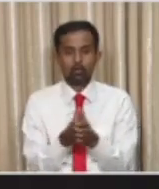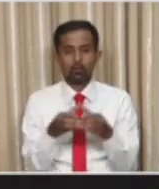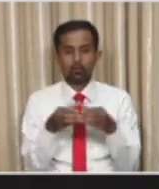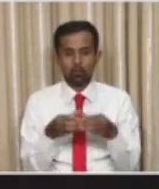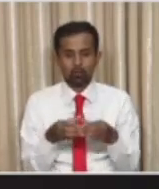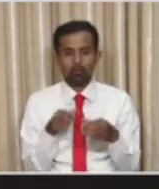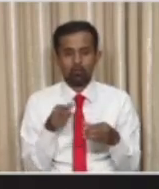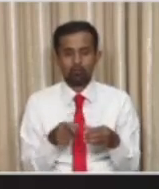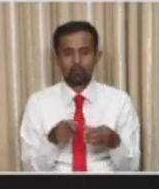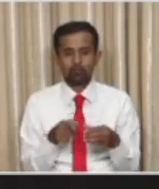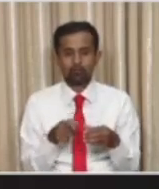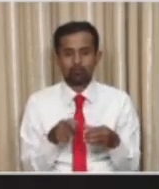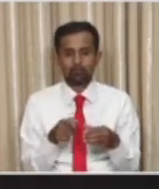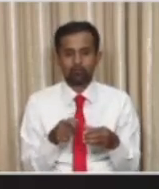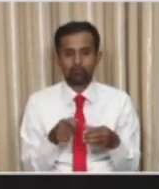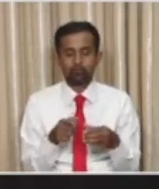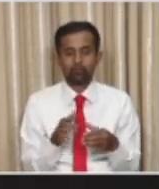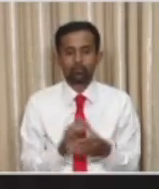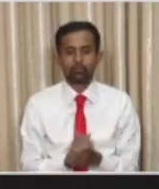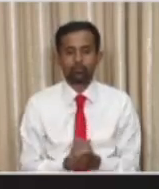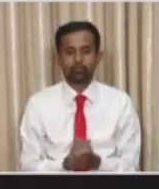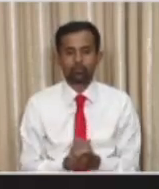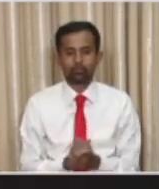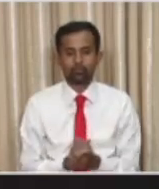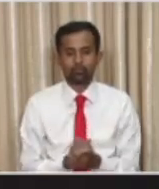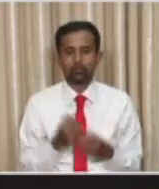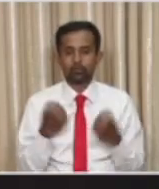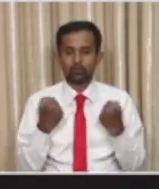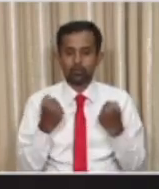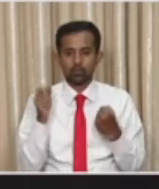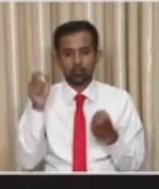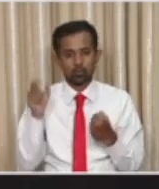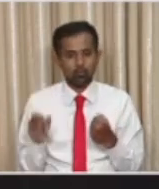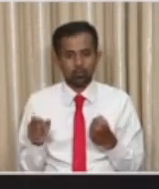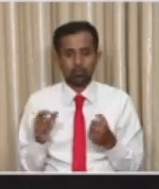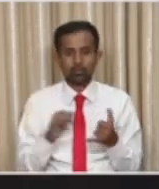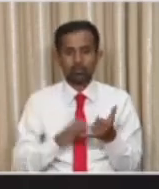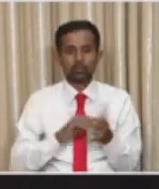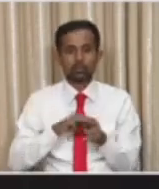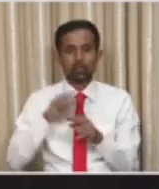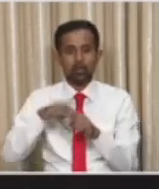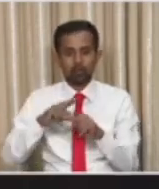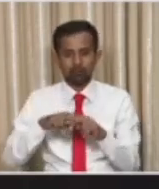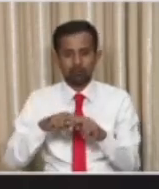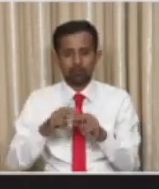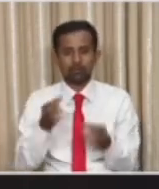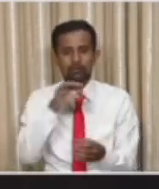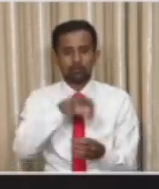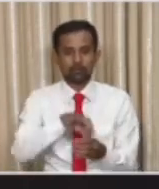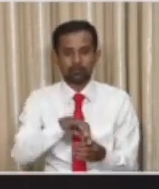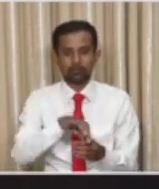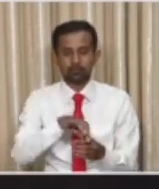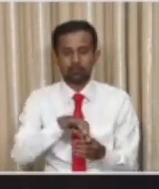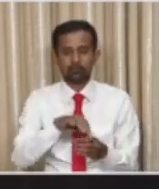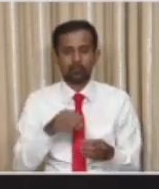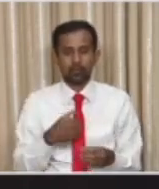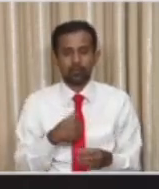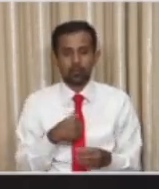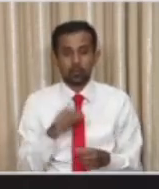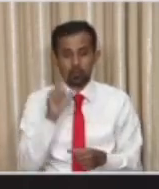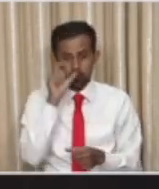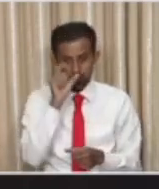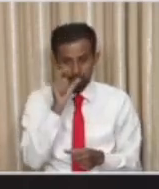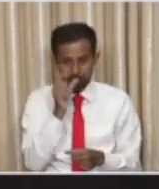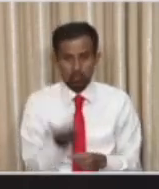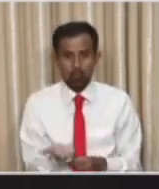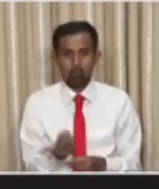ආයතනෙත් විශේෂයෙන්ම සභාපතිවරයා සහ ඒ කාර්ය මණ්ඩලය පත් කර ගැනීමේදී අපි අවධානය යොමු